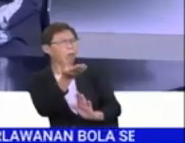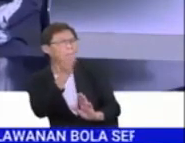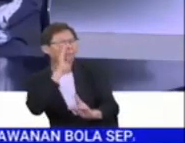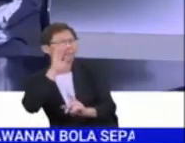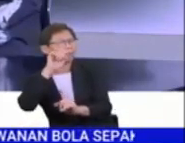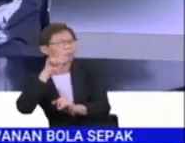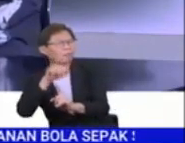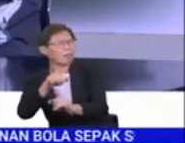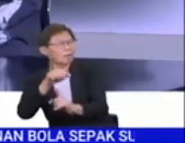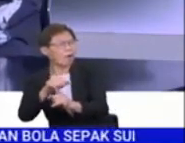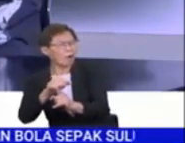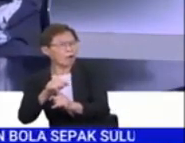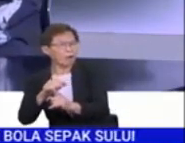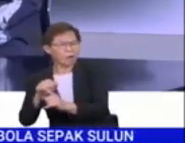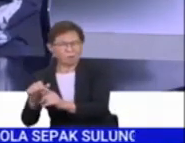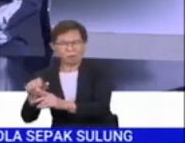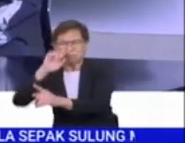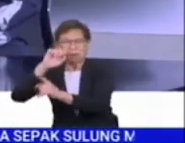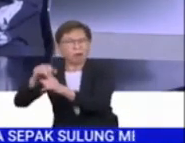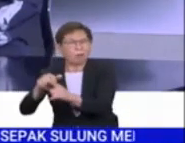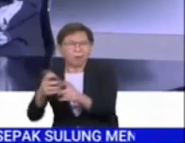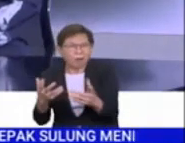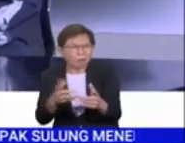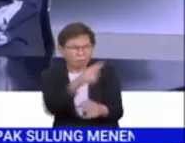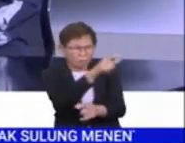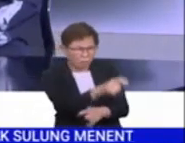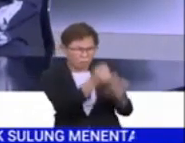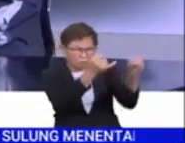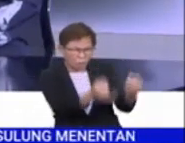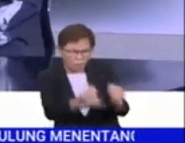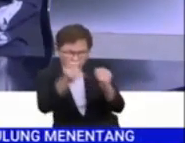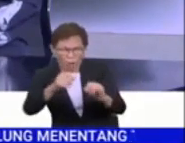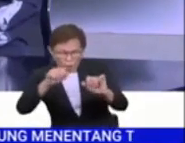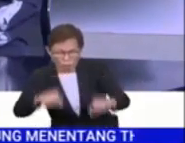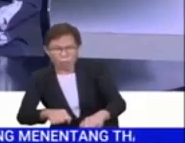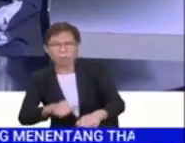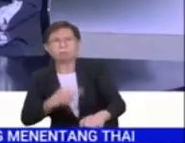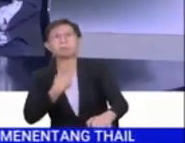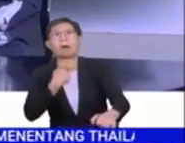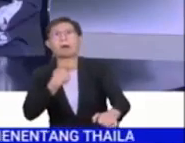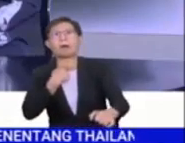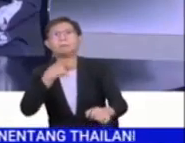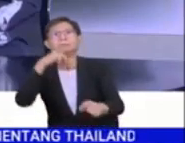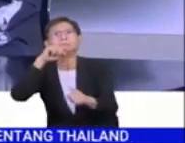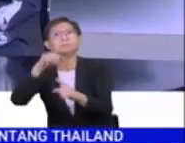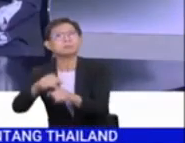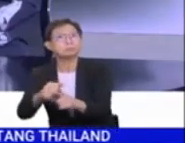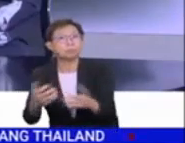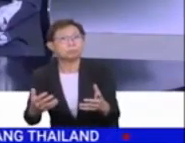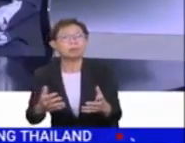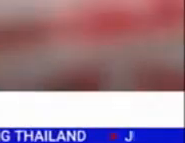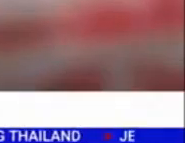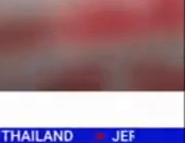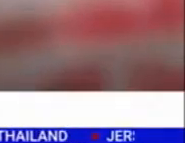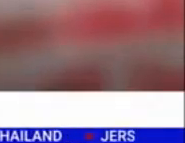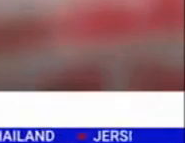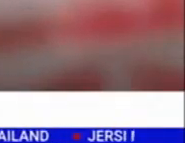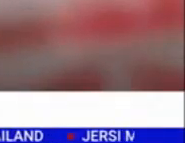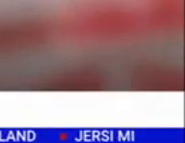sindiket sehingga seseorang individu boleh terjerat? Kita ikuti laporan Sazwani Samsu.